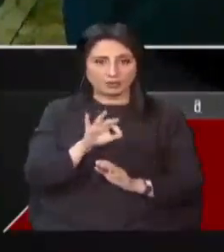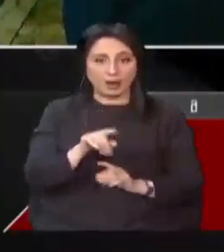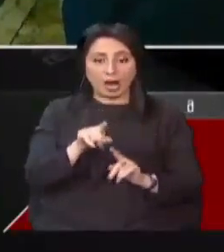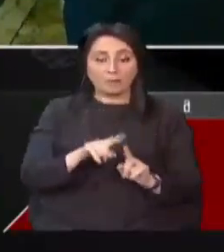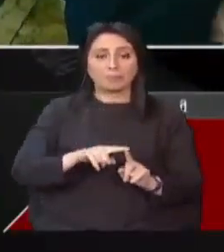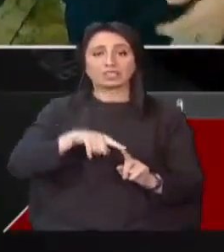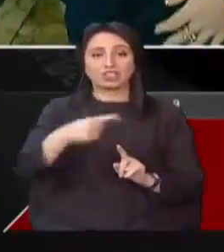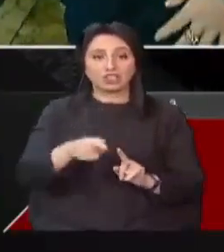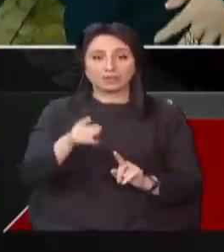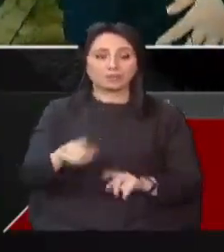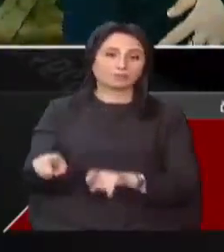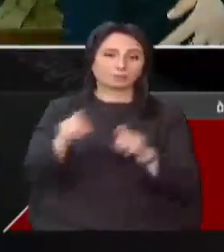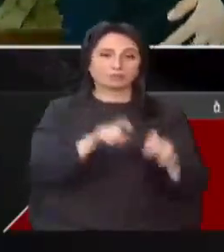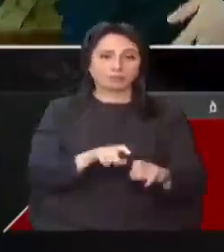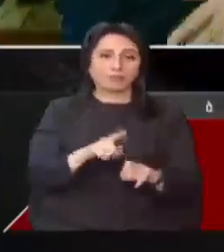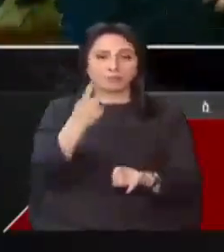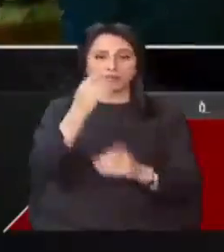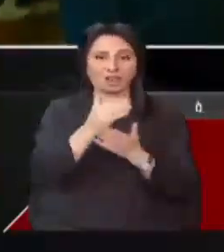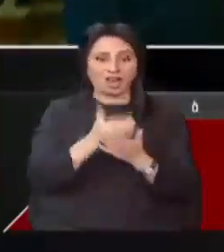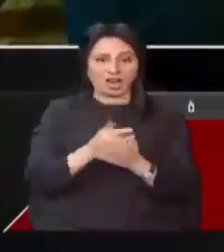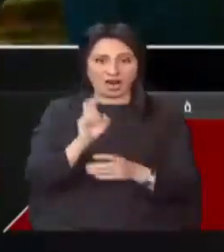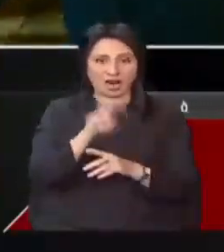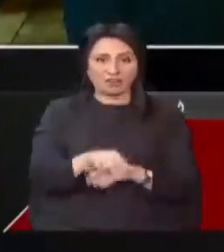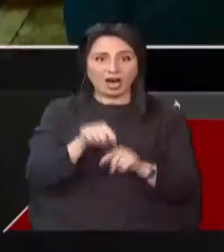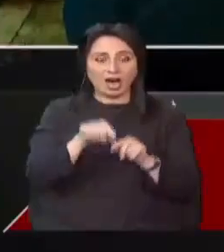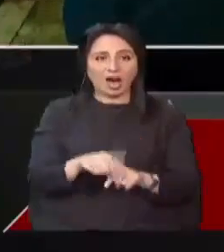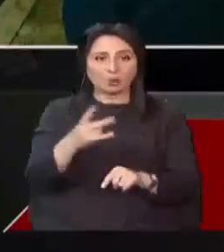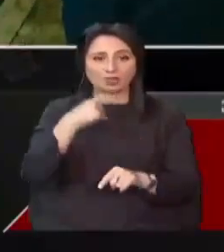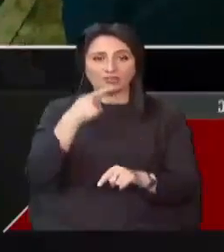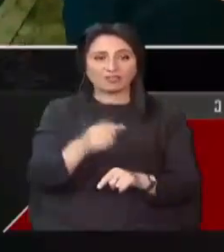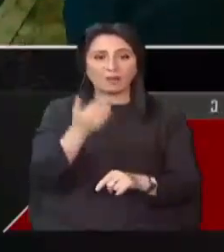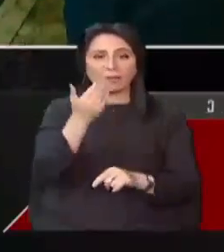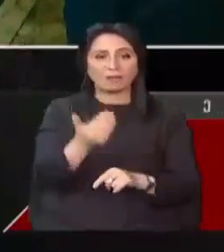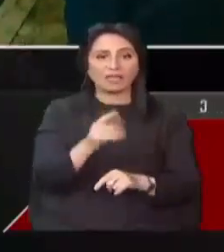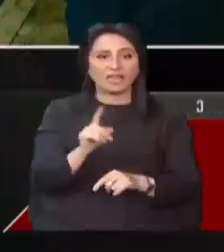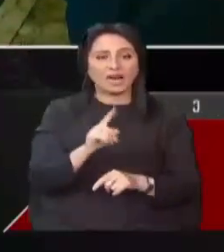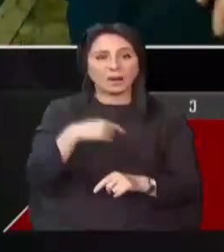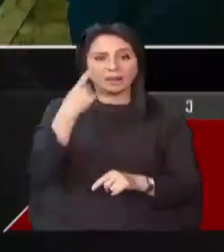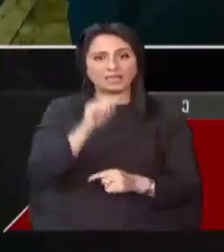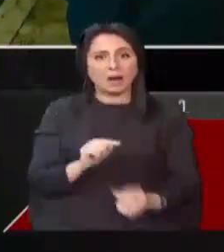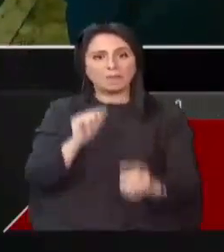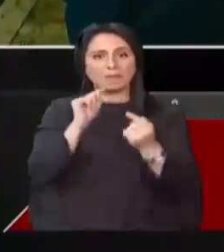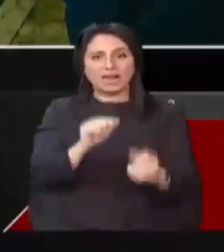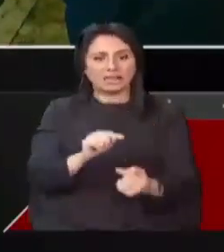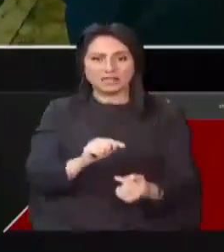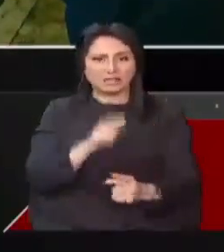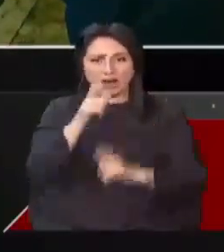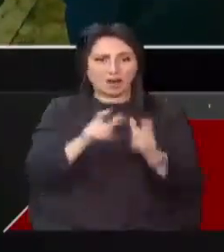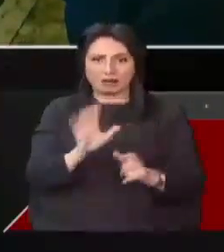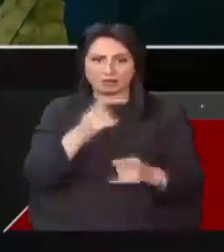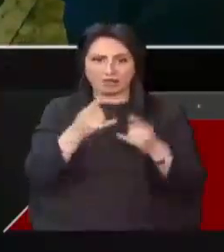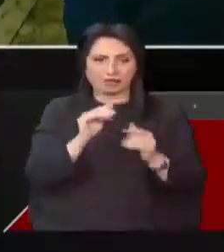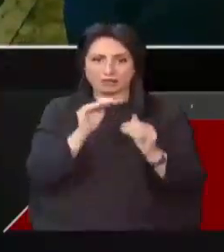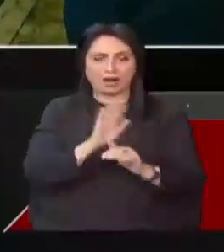amis shemdeg mat gadmoinatsules sazogadoebri mauqebotan tumtsa akve unda aghnishna rom mat raime sakhis pretenzia ar khondat